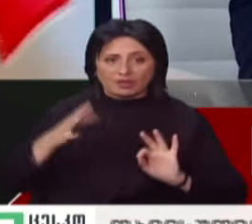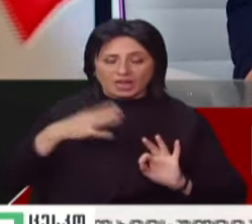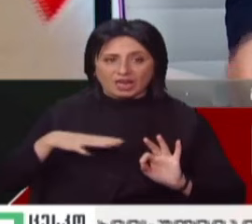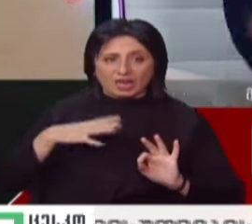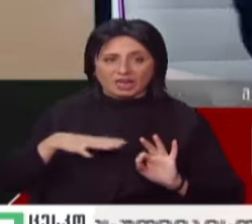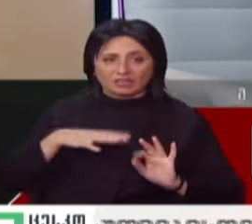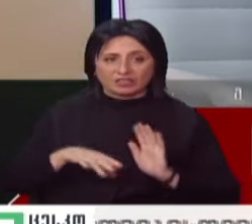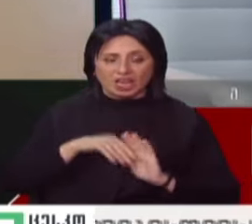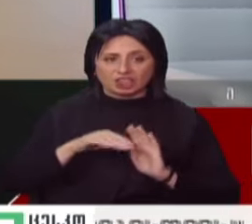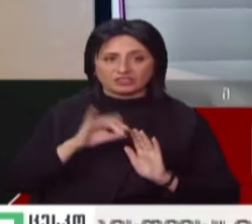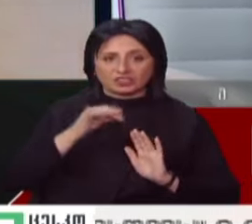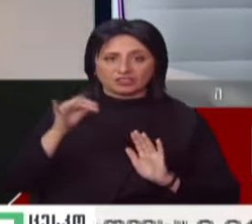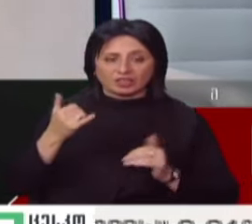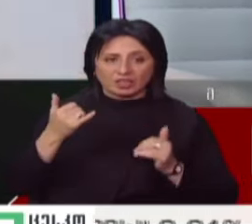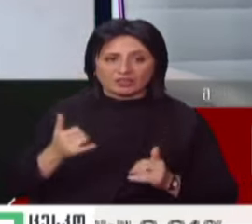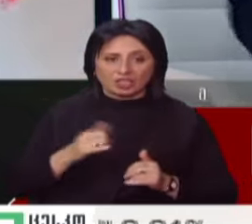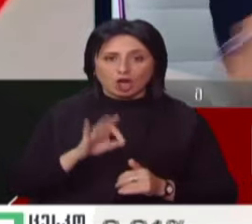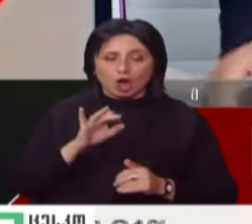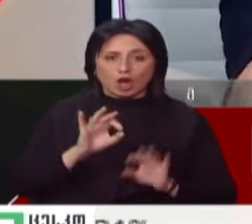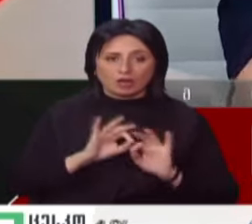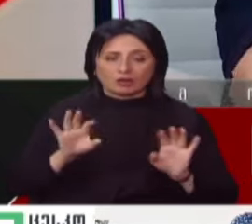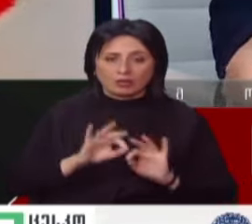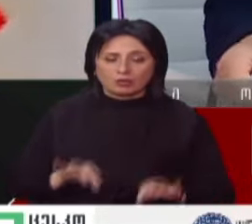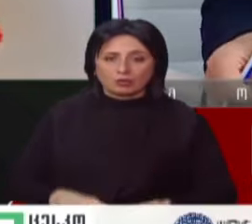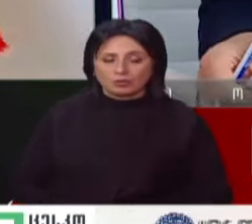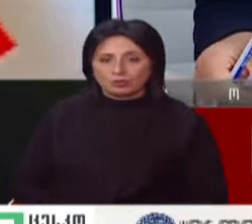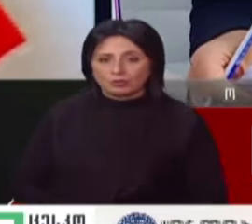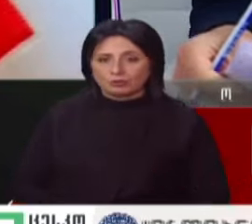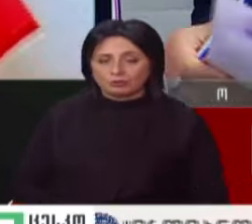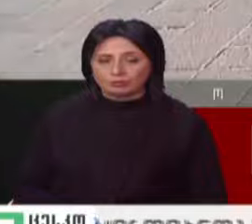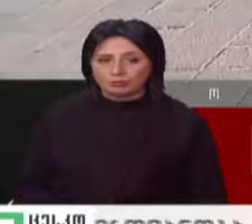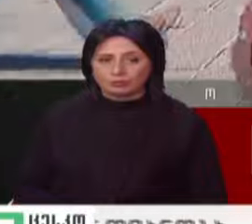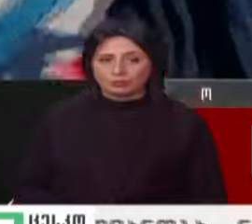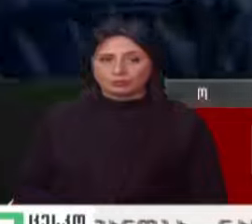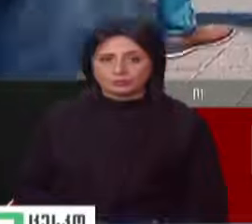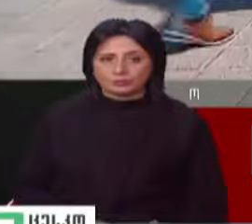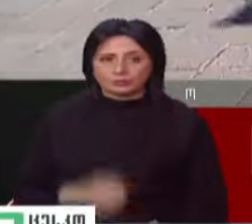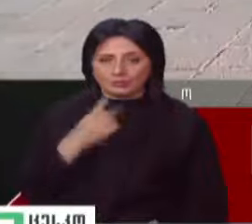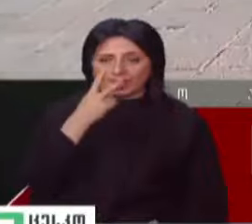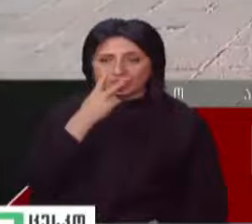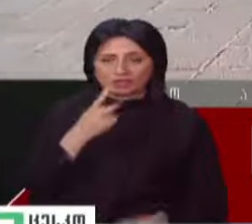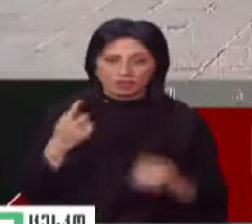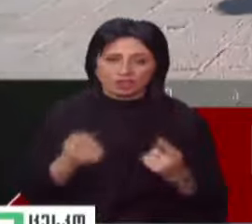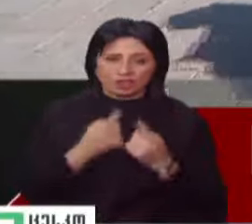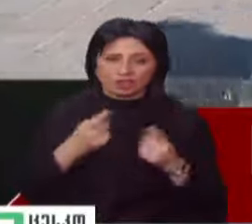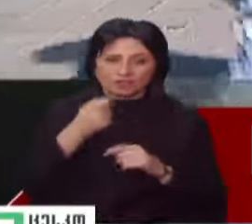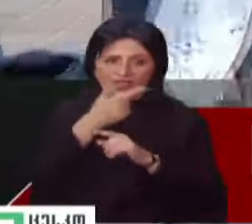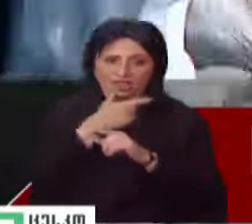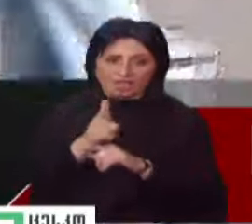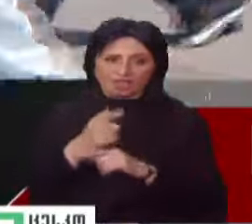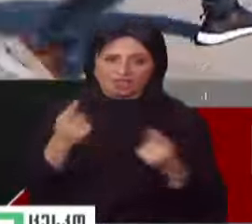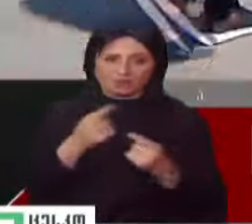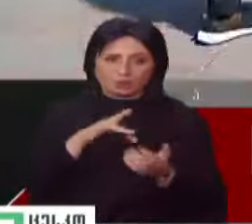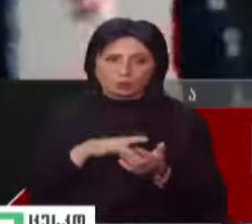Картули арчевнебис история сахла Саломе Кокиашули шевахсенебс. Ам эрти шехедвит чоулебрив, кадрши